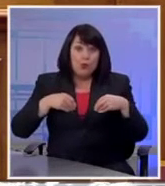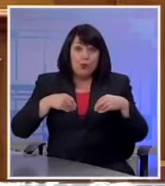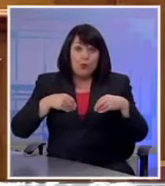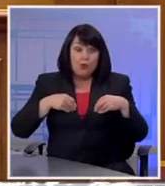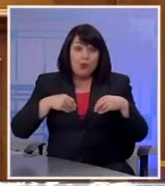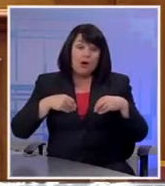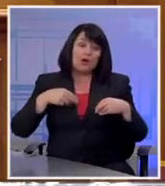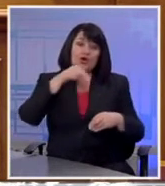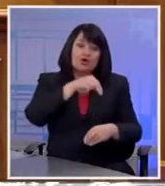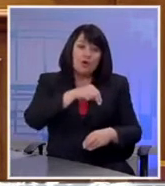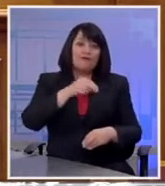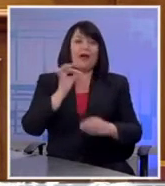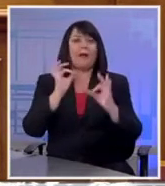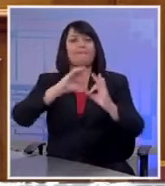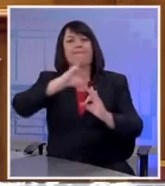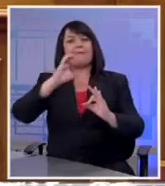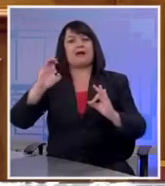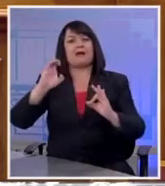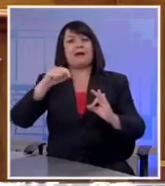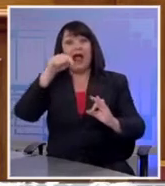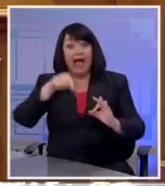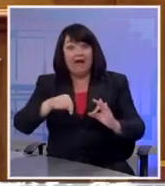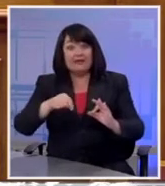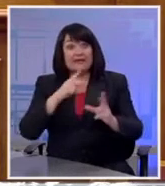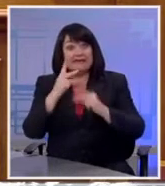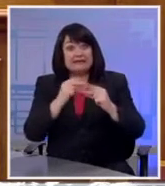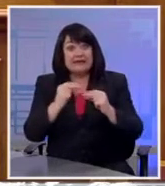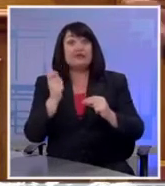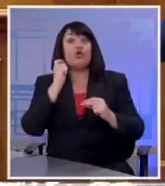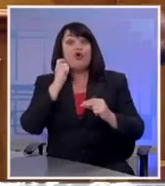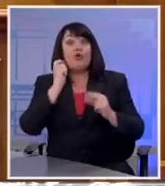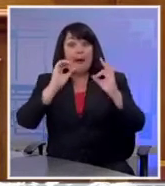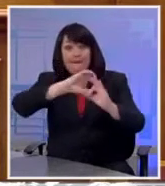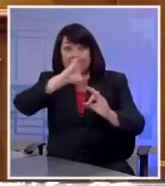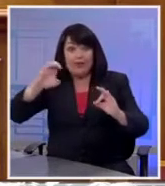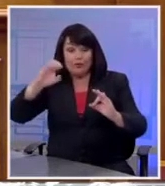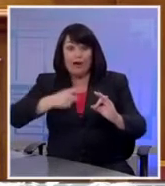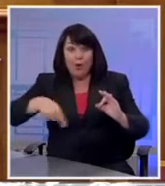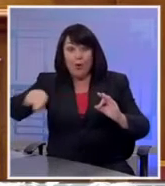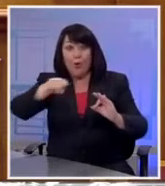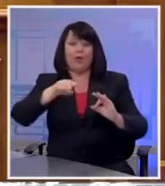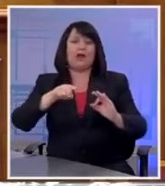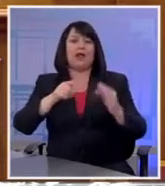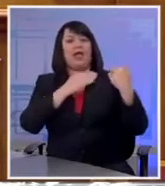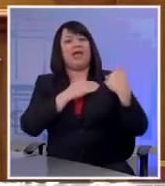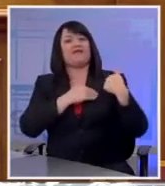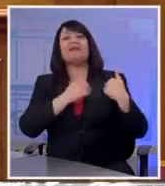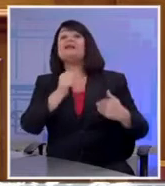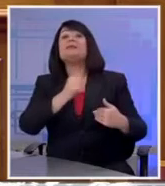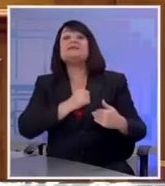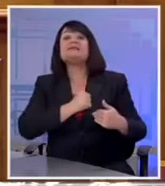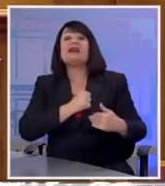Να λοιπόν μια ωραία συζήτηση, πολύ χρησιμότερη της παρούσης, να πάρουν όλοι ευθύνη τι πιστεύουν για το